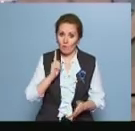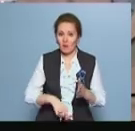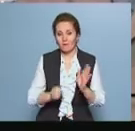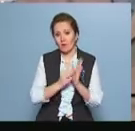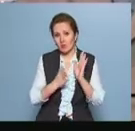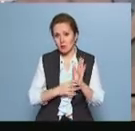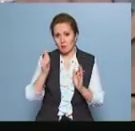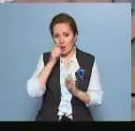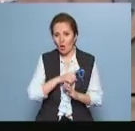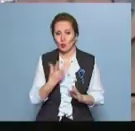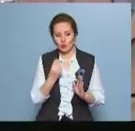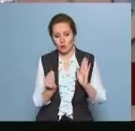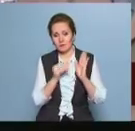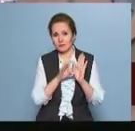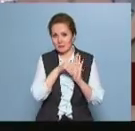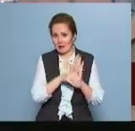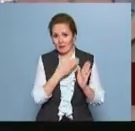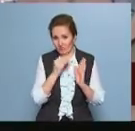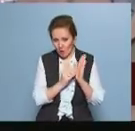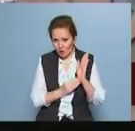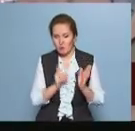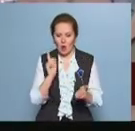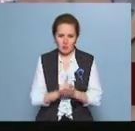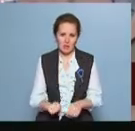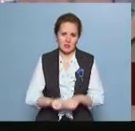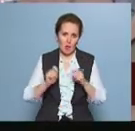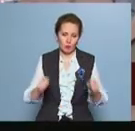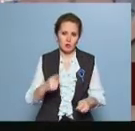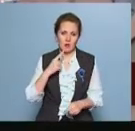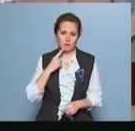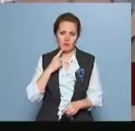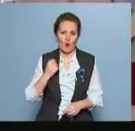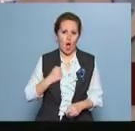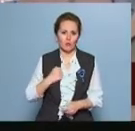в календаре, но мы запустим несколько маршрутов военно-промышленного туризма.